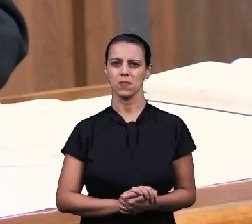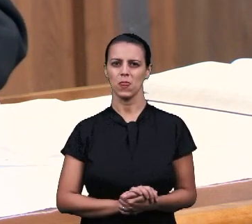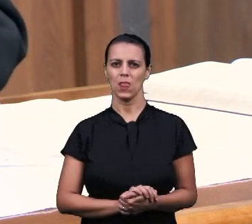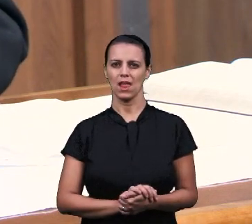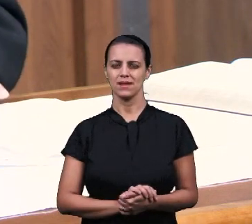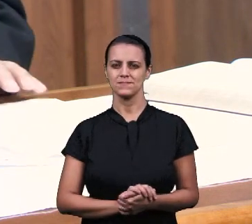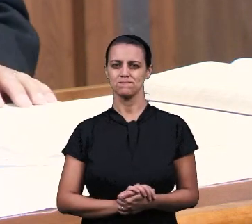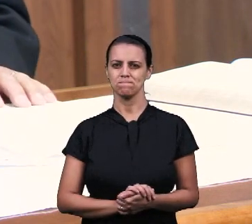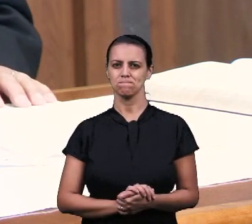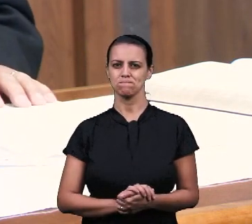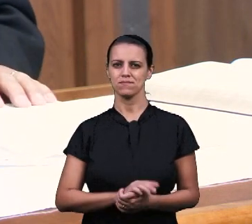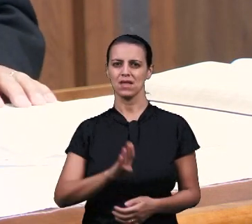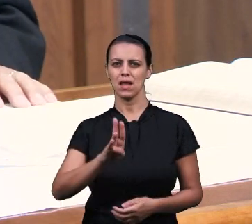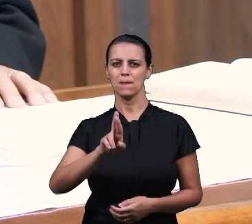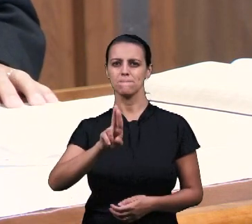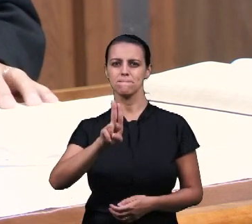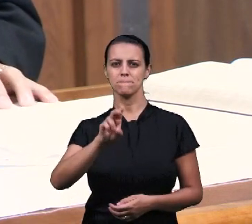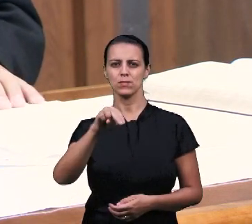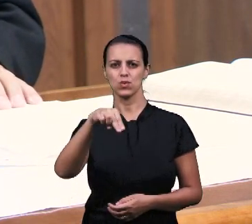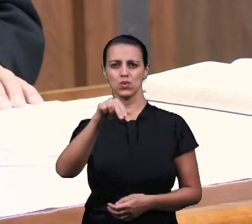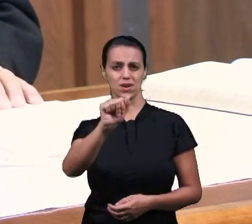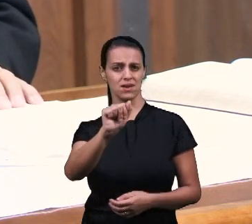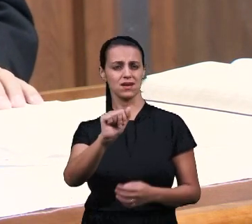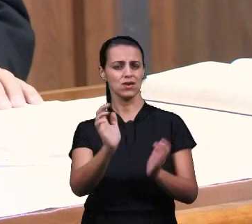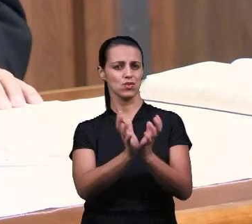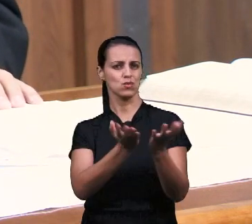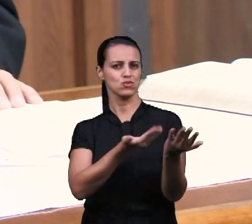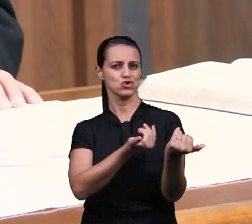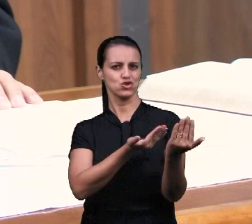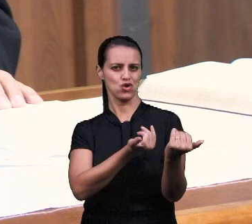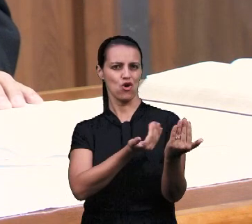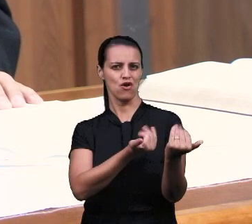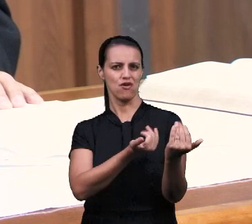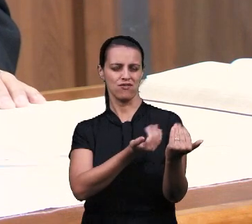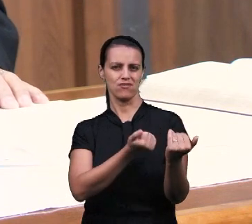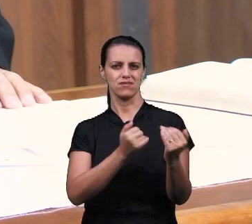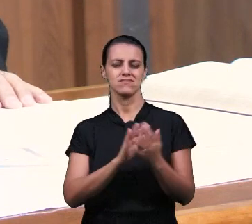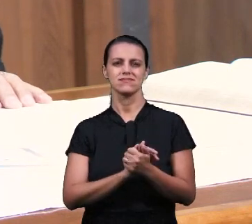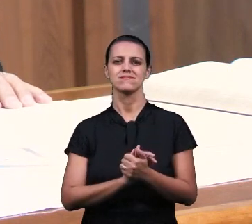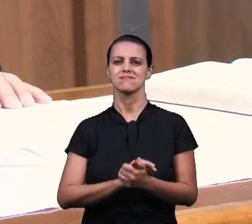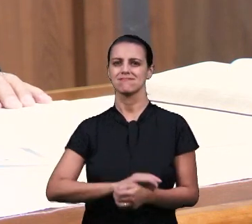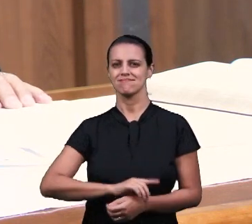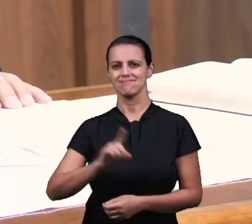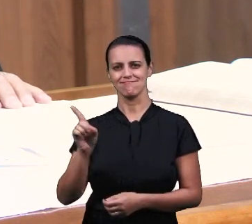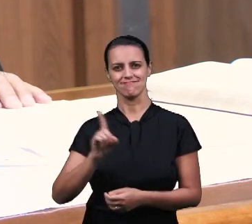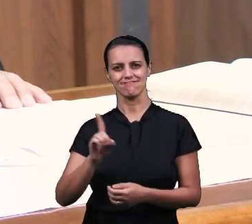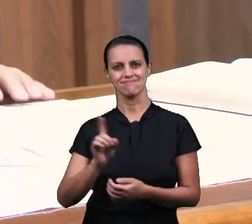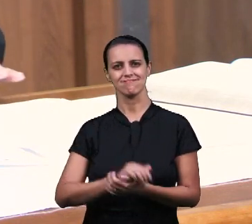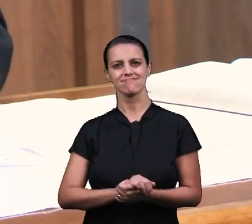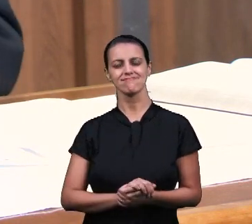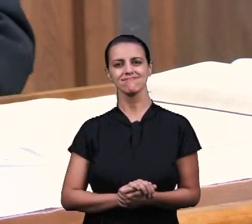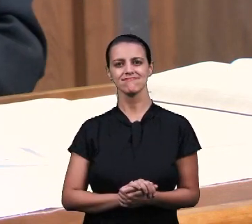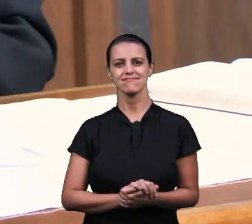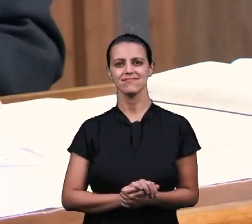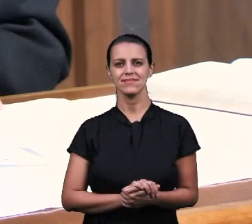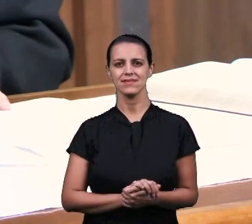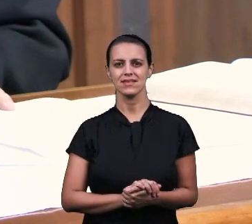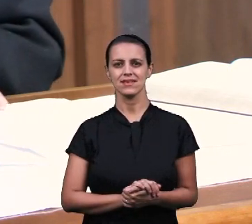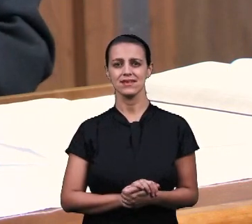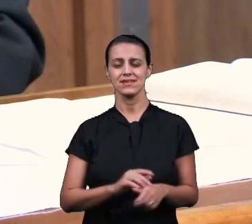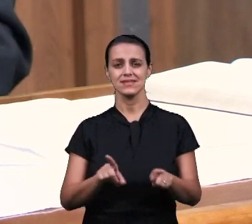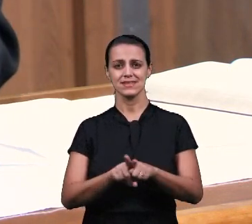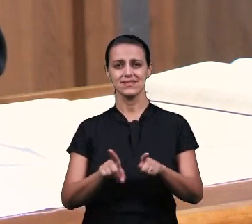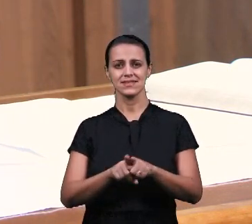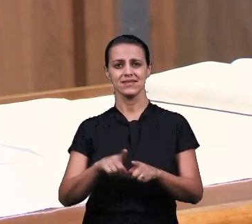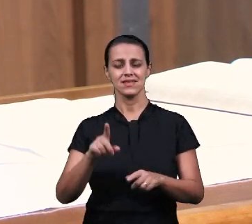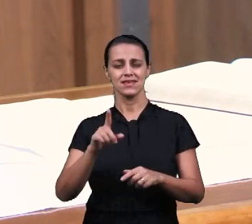Bruna. Là, elle appartient au groupe de jeunes de l'église dans l'état de Rio Grande do Sul. Après, nous passons à l'état